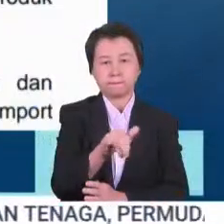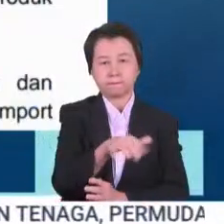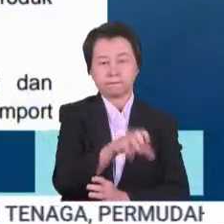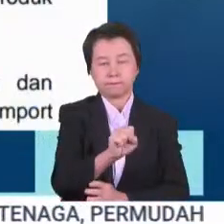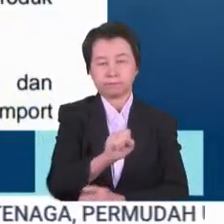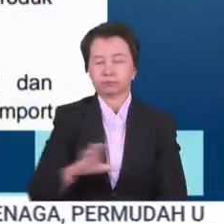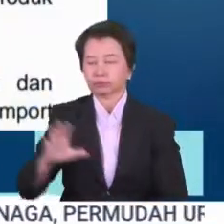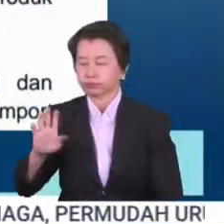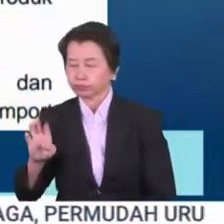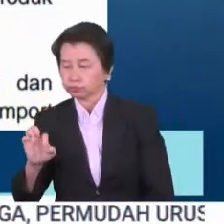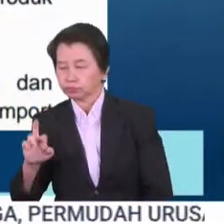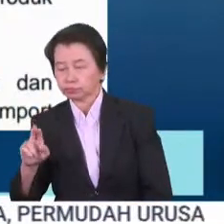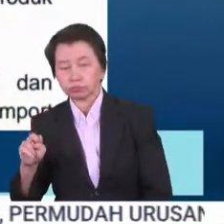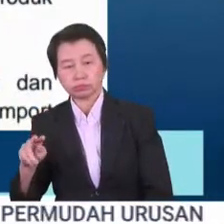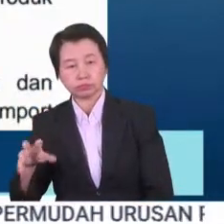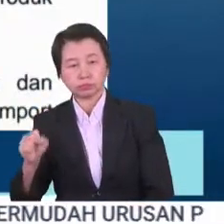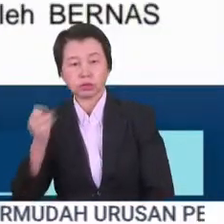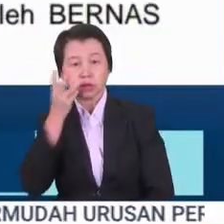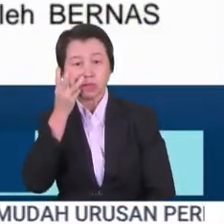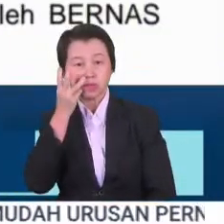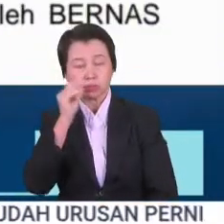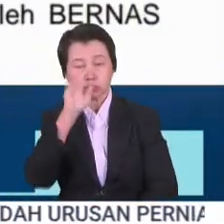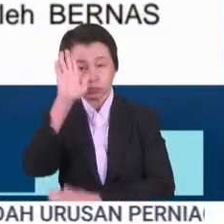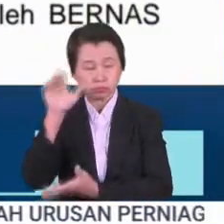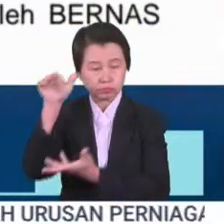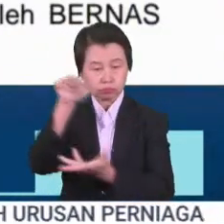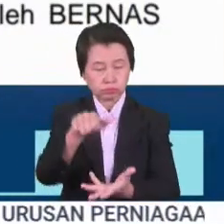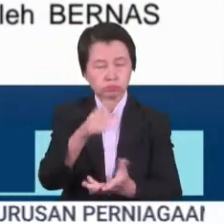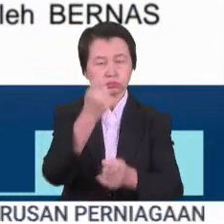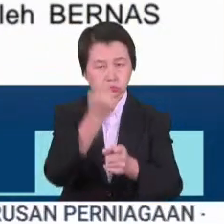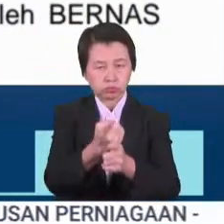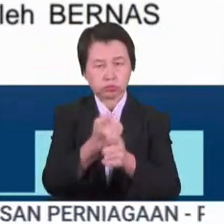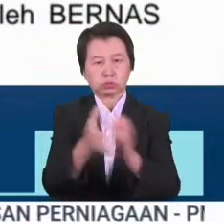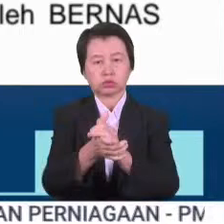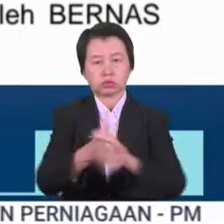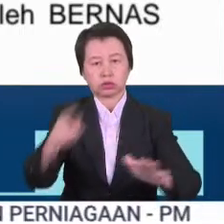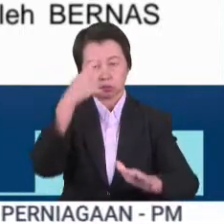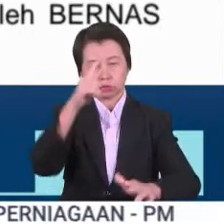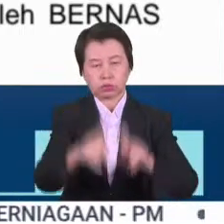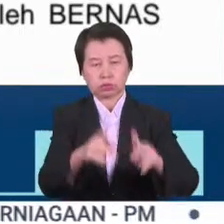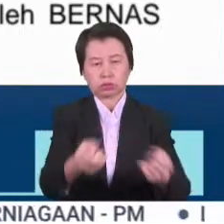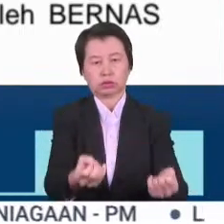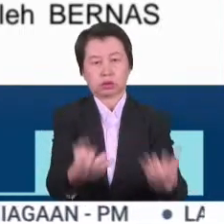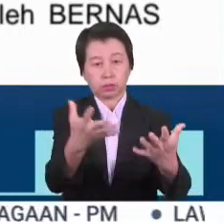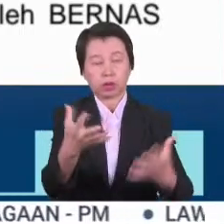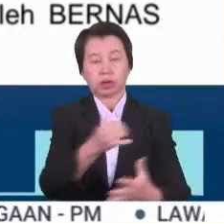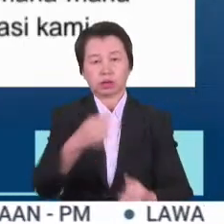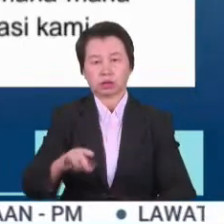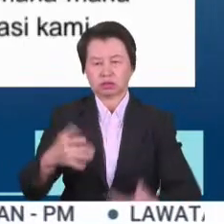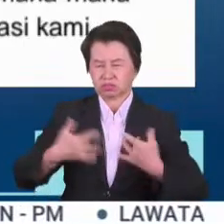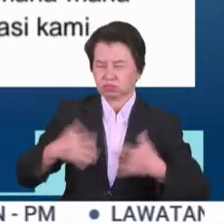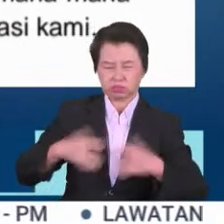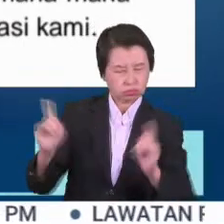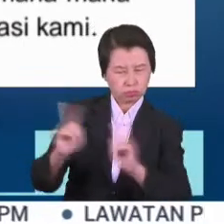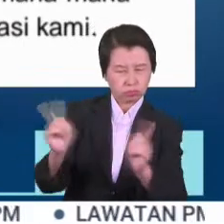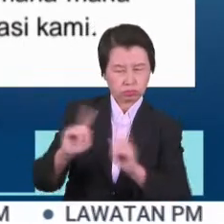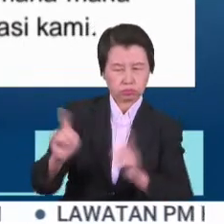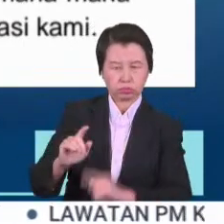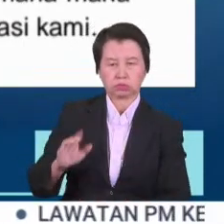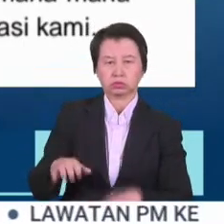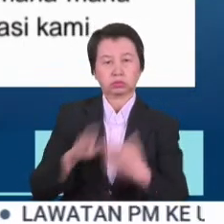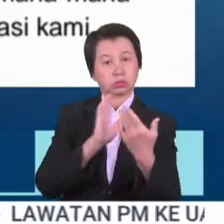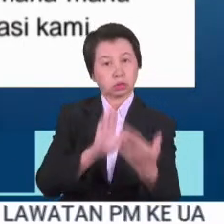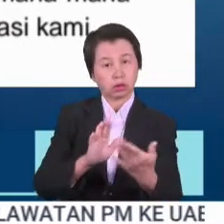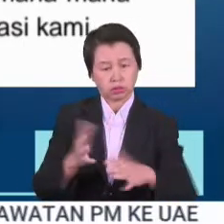Bernas beri jaminan beras import yang dibekalkannya tulen dan selamat untuk orang ramai, sekaligus menyangkal dakwaan